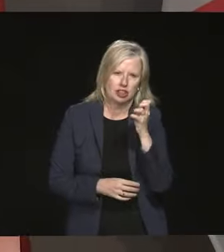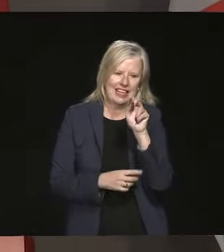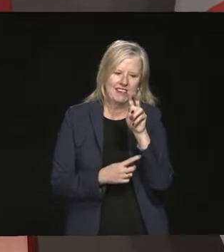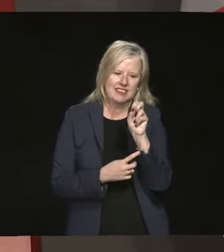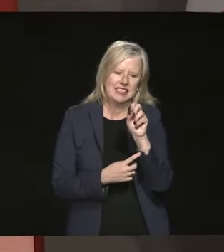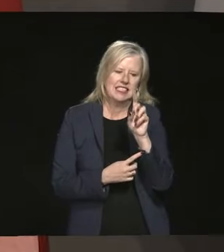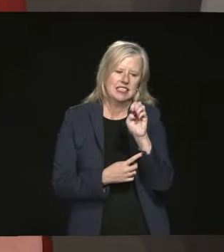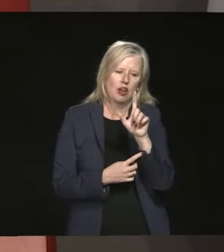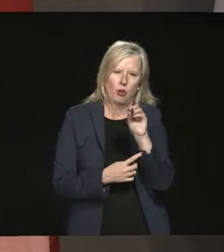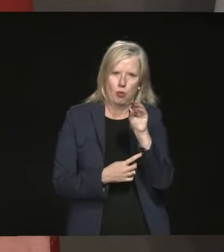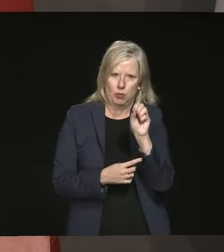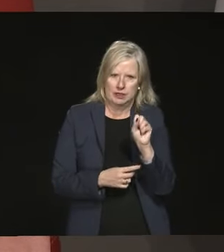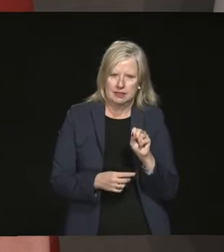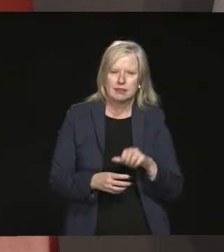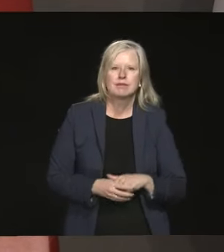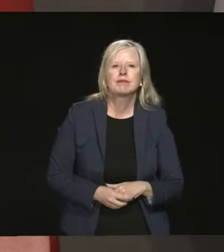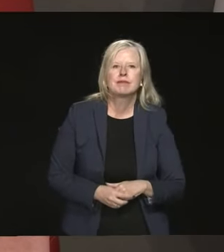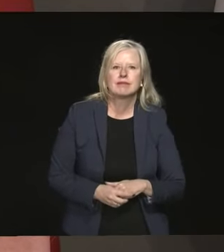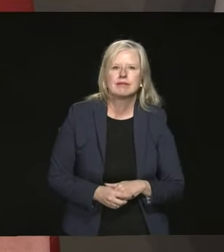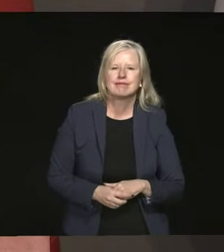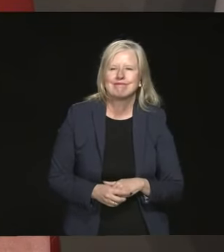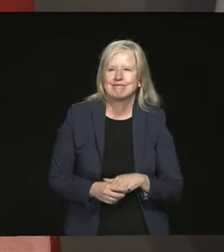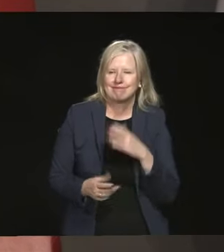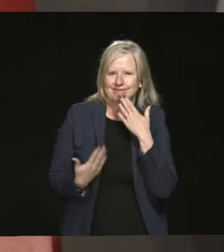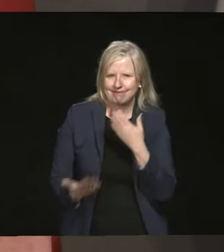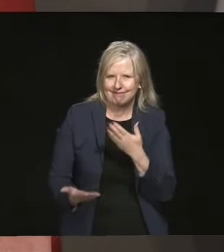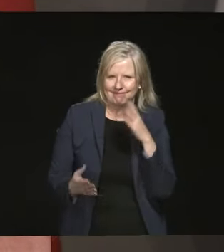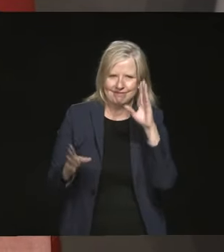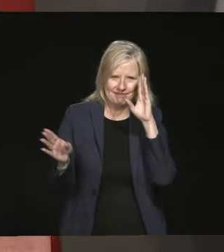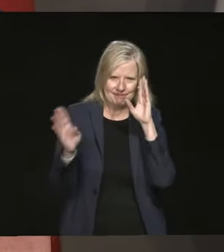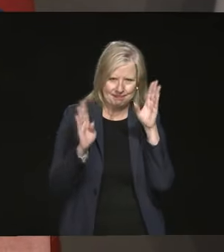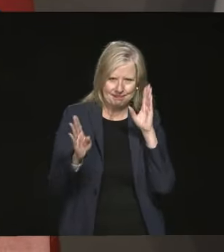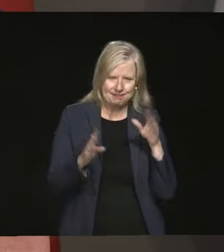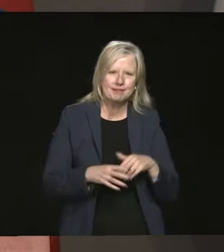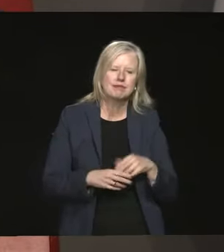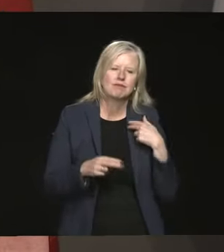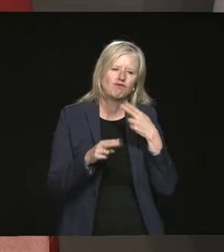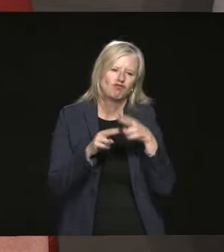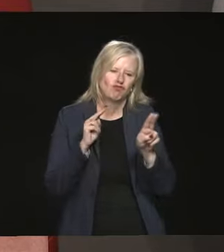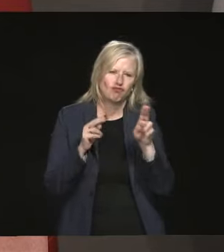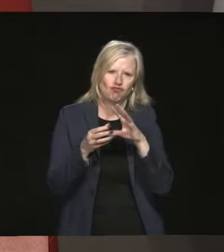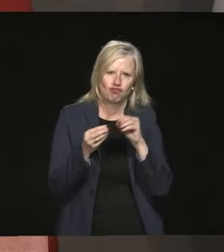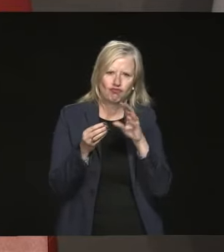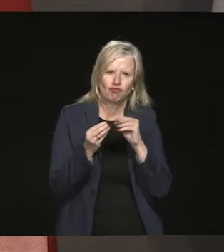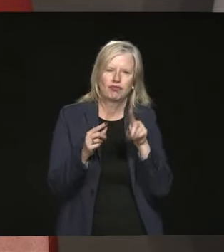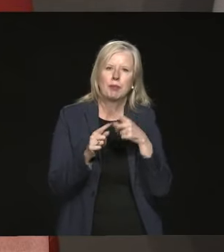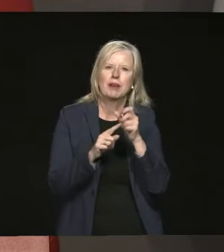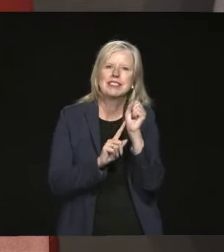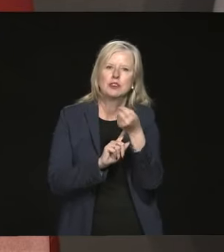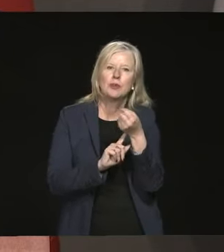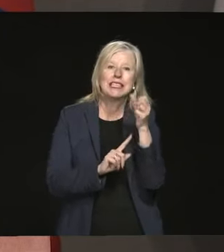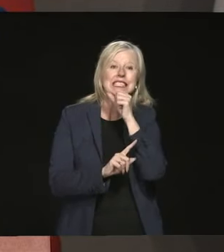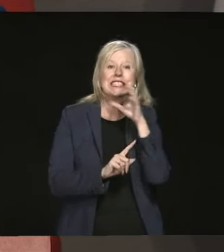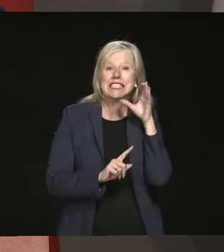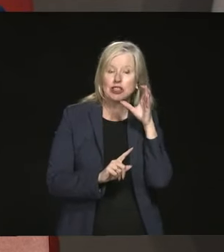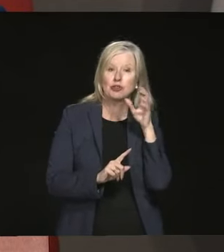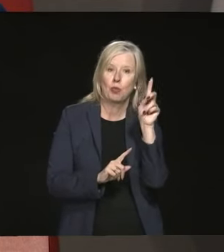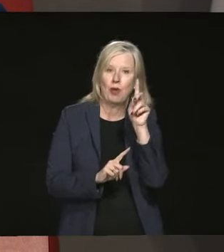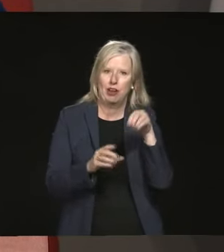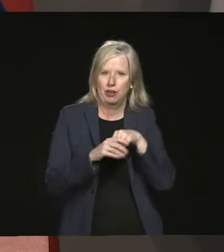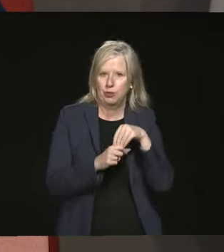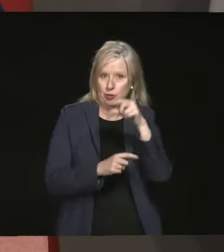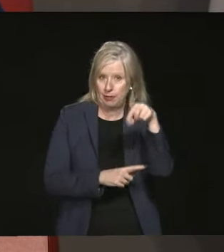Christian, J'aimerais dire un mot rapide au sujet de la situation des aînés au Québec, particulièrement ceux qui vivent dans des centres de soins